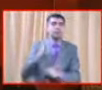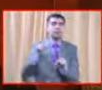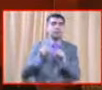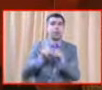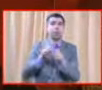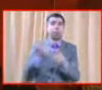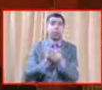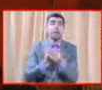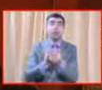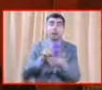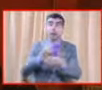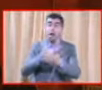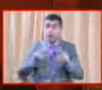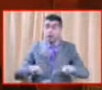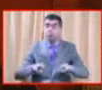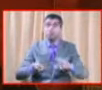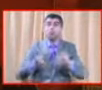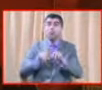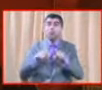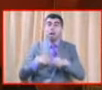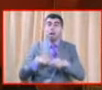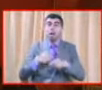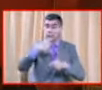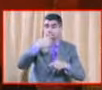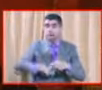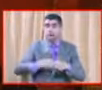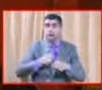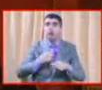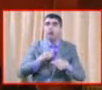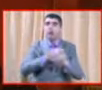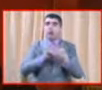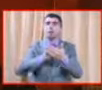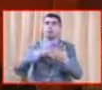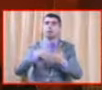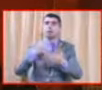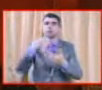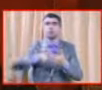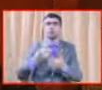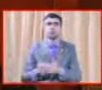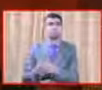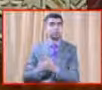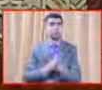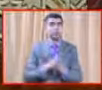عنها. مستعد أن أحاسب على كل جمعية جمعية. ثانيا، انتهى الوقت سيد الوزير.